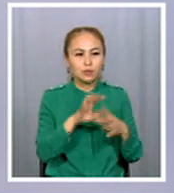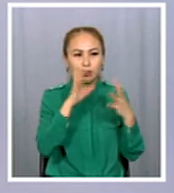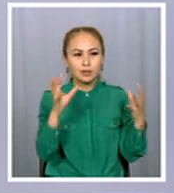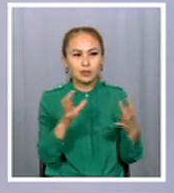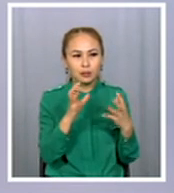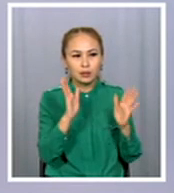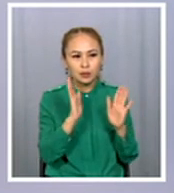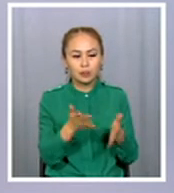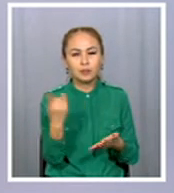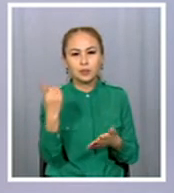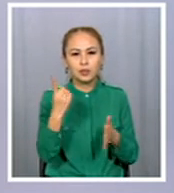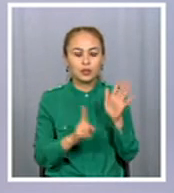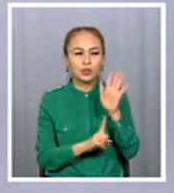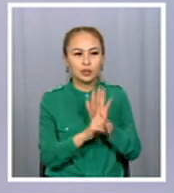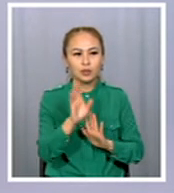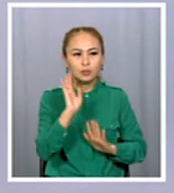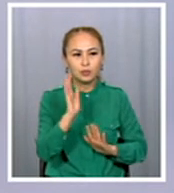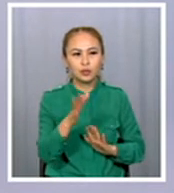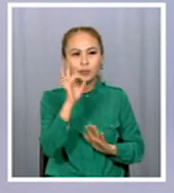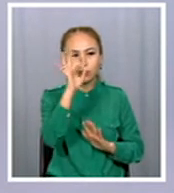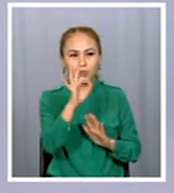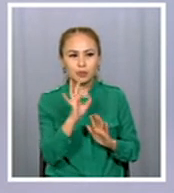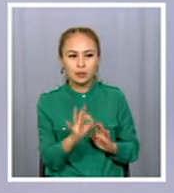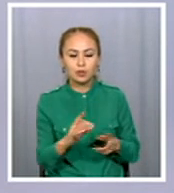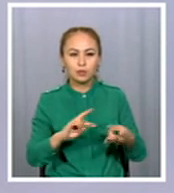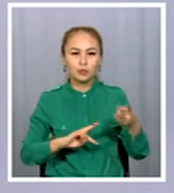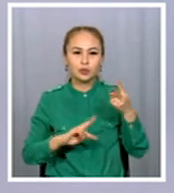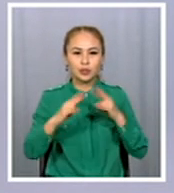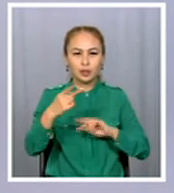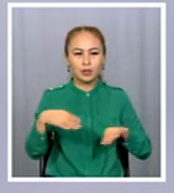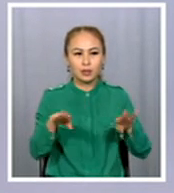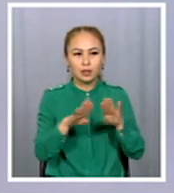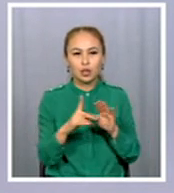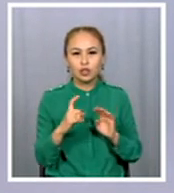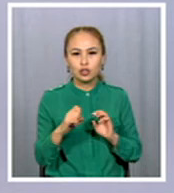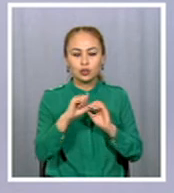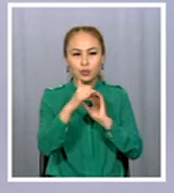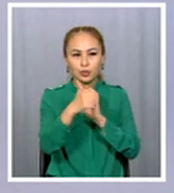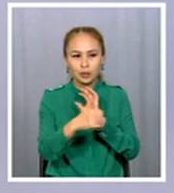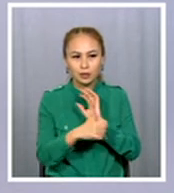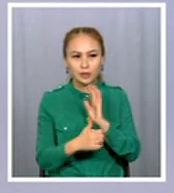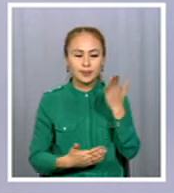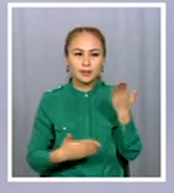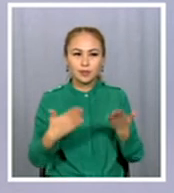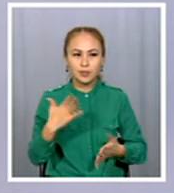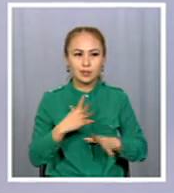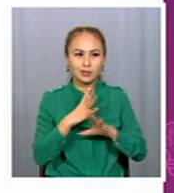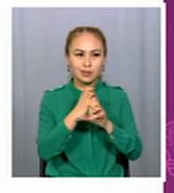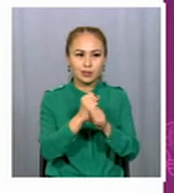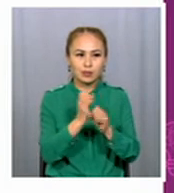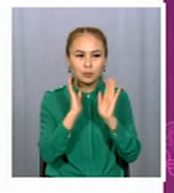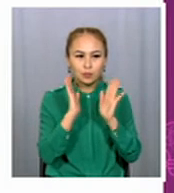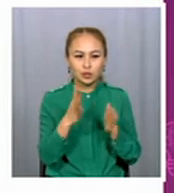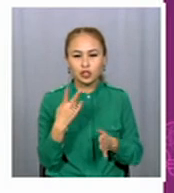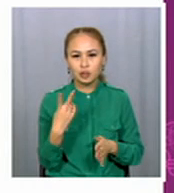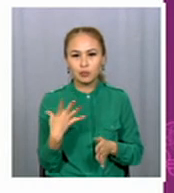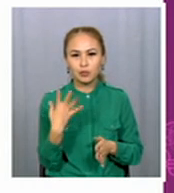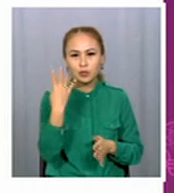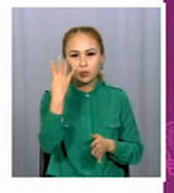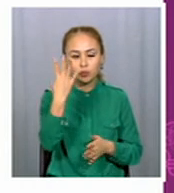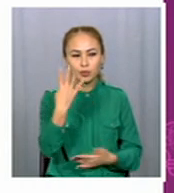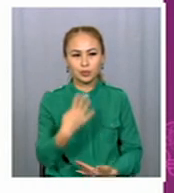Бірінші қадам бойынша процентті бөлшекке айналдырамыз. 100-ден 16 немесе қысқартатын болсақ 25-тен